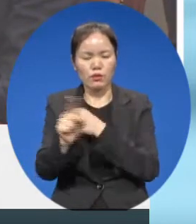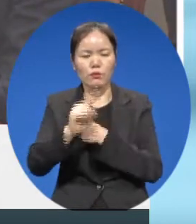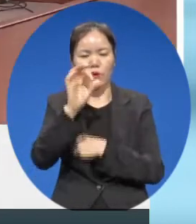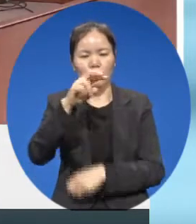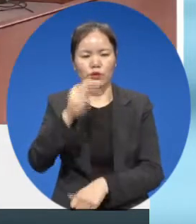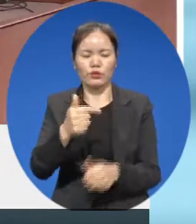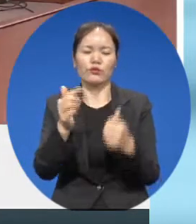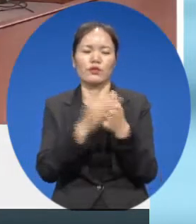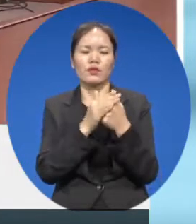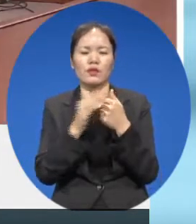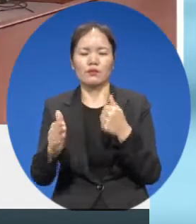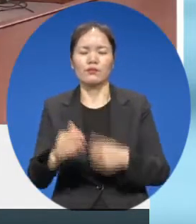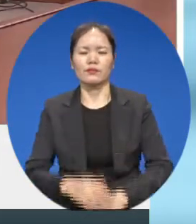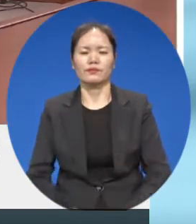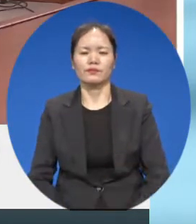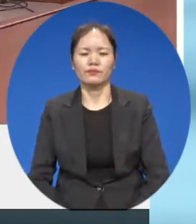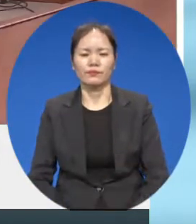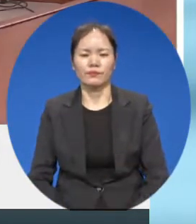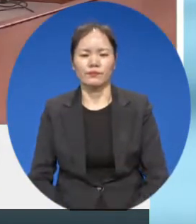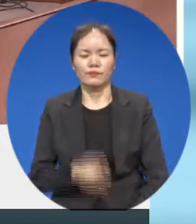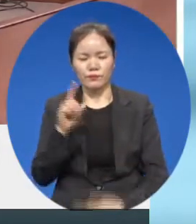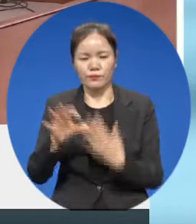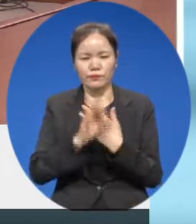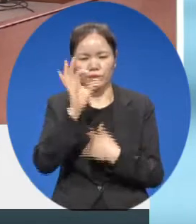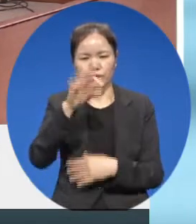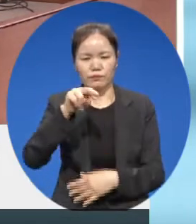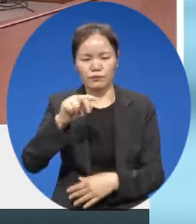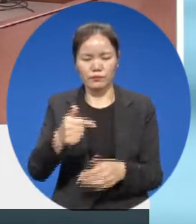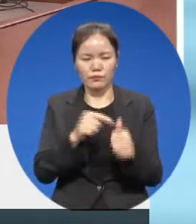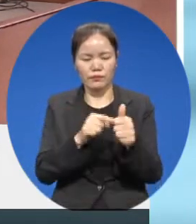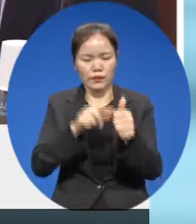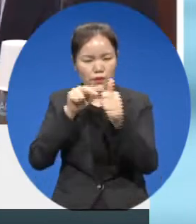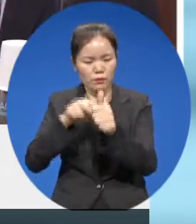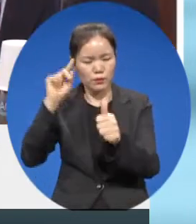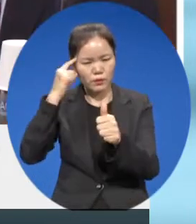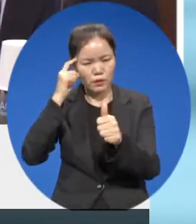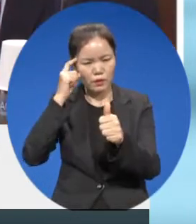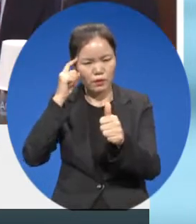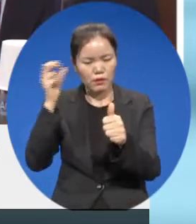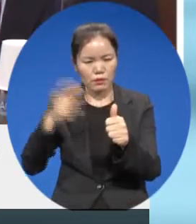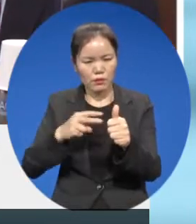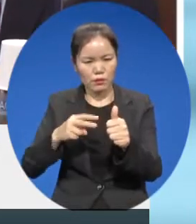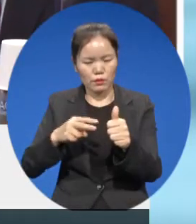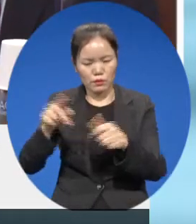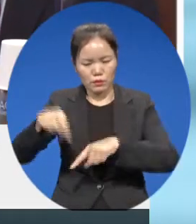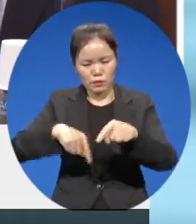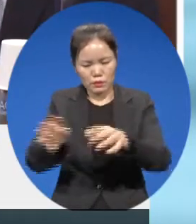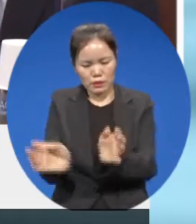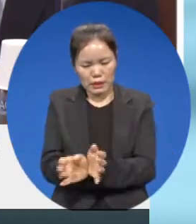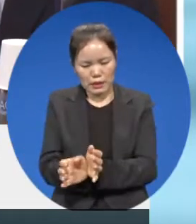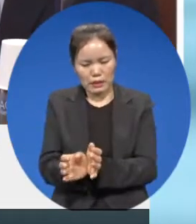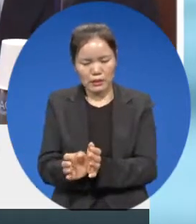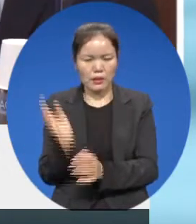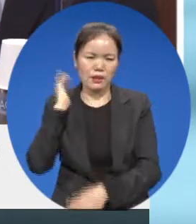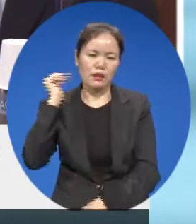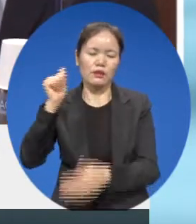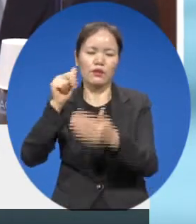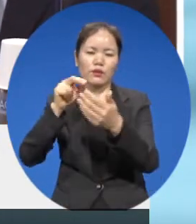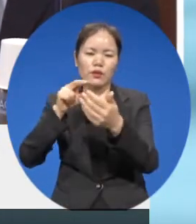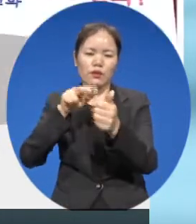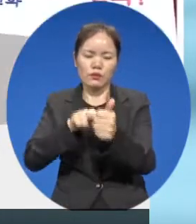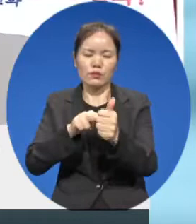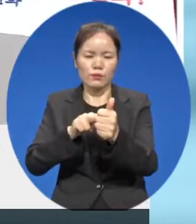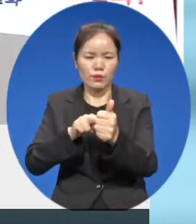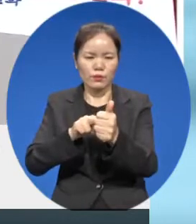승 열 후보 윤석렬 총장을 만약 후보로 생각하거나 요 본인들이 본인들의 당의 잠재적 대권 후보 얘기하는 순간 다른